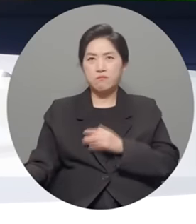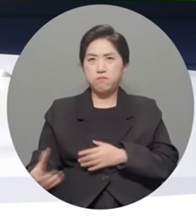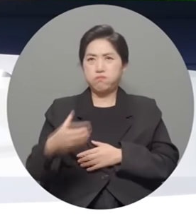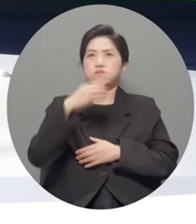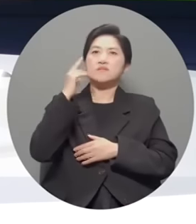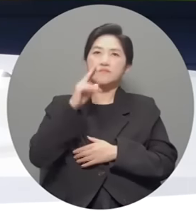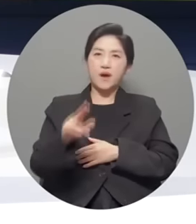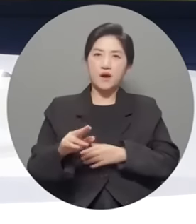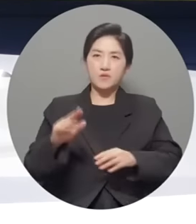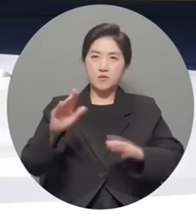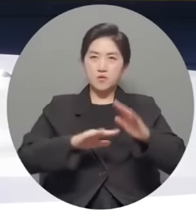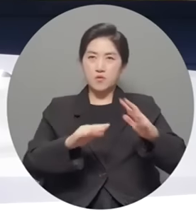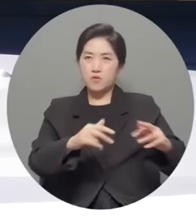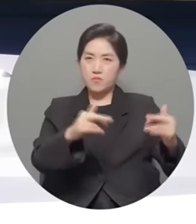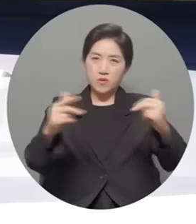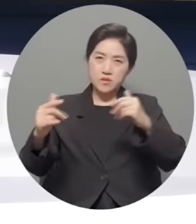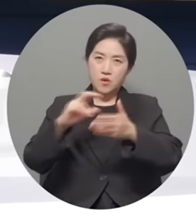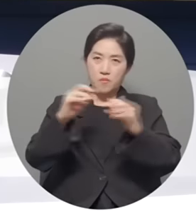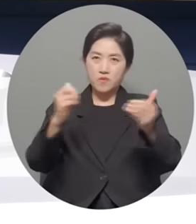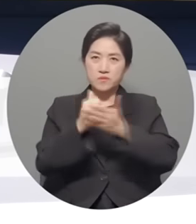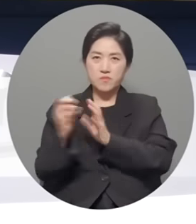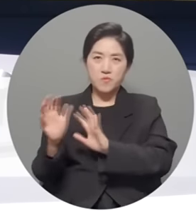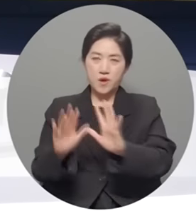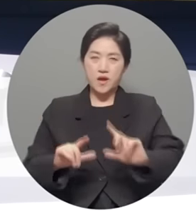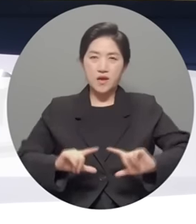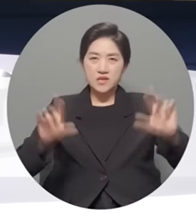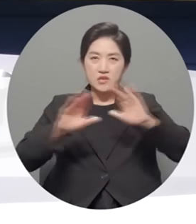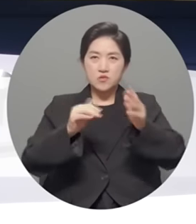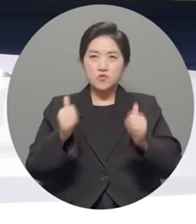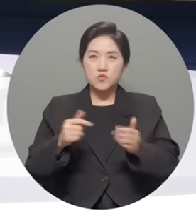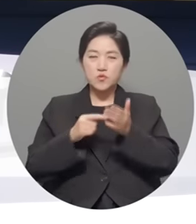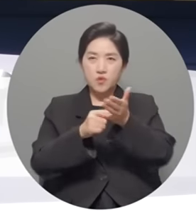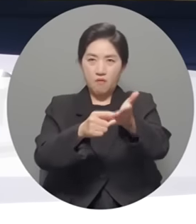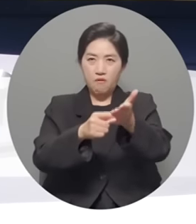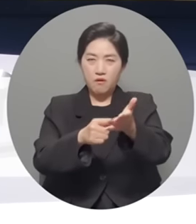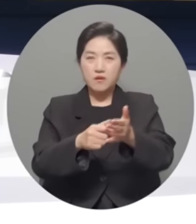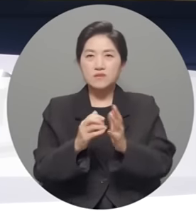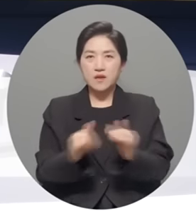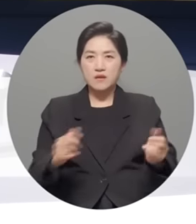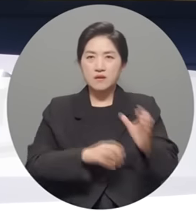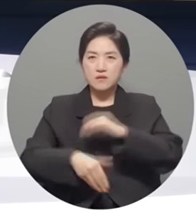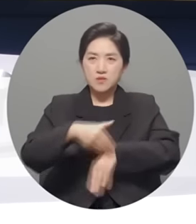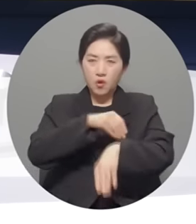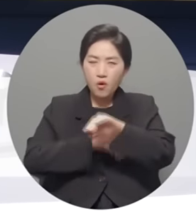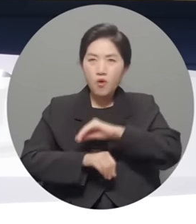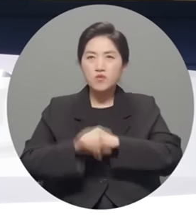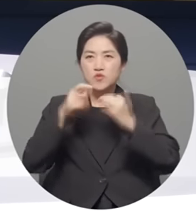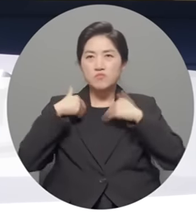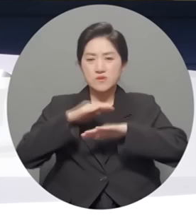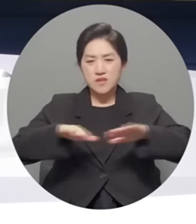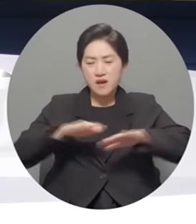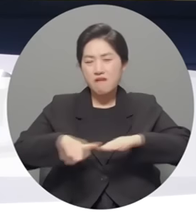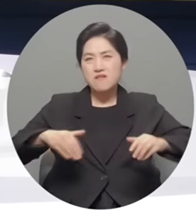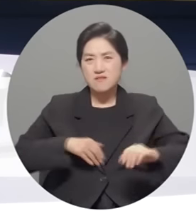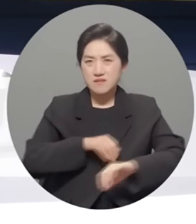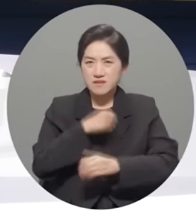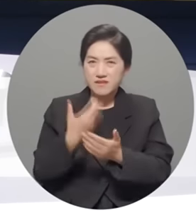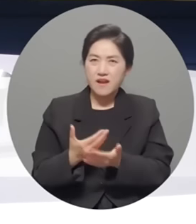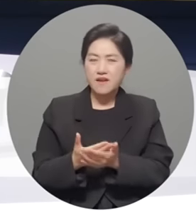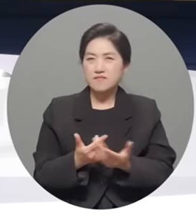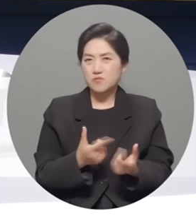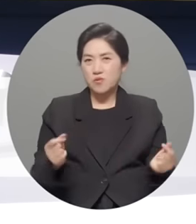공개 변론을 맞아 헌법재판소를 찾은 기후 소송 청구인들은 보다 적극적인 정부의 대응을 한 목소리로